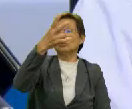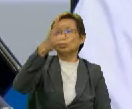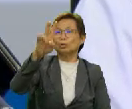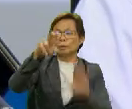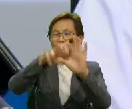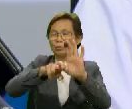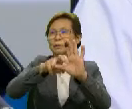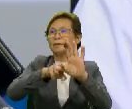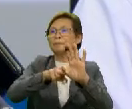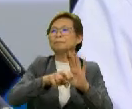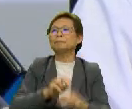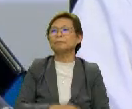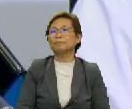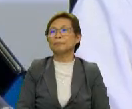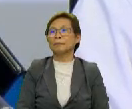17 kerusi,